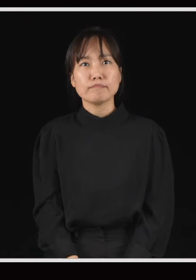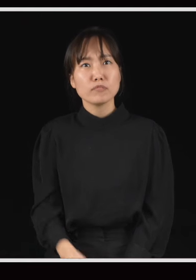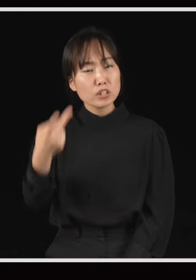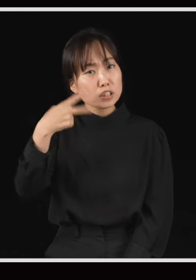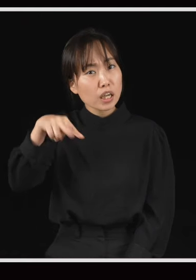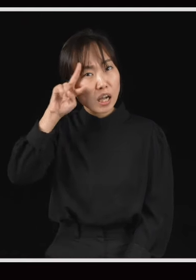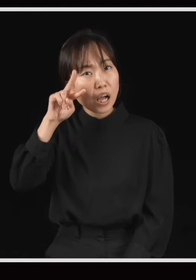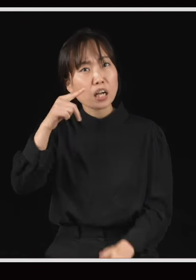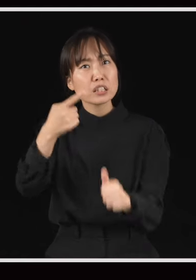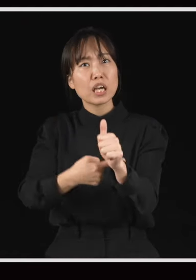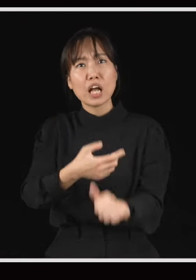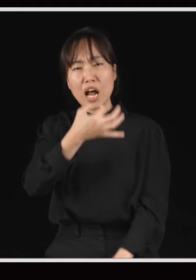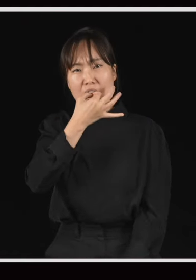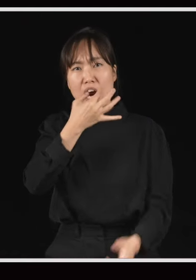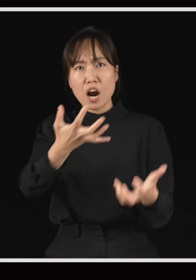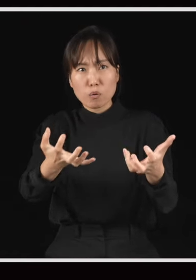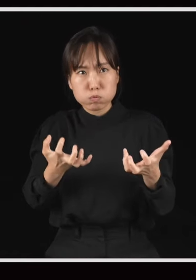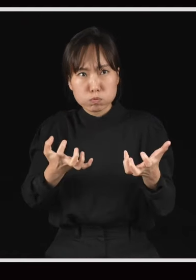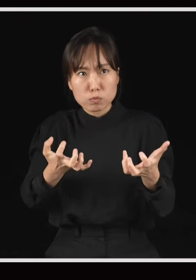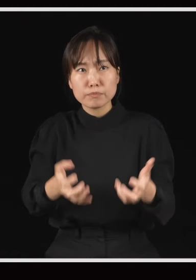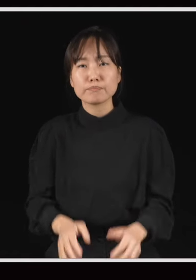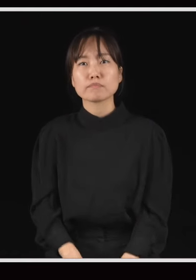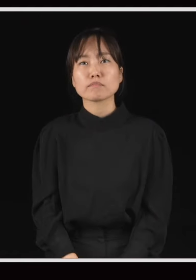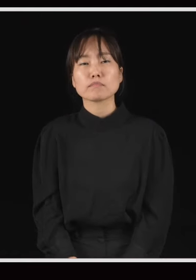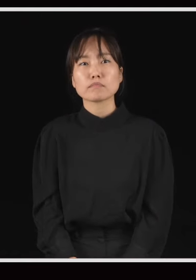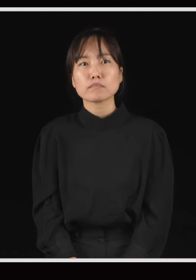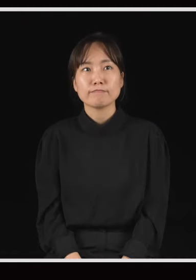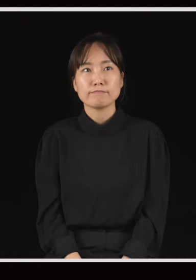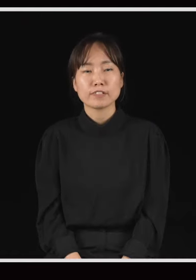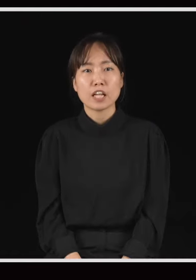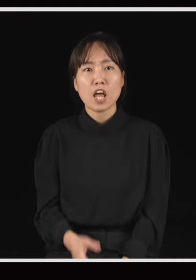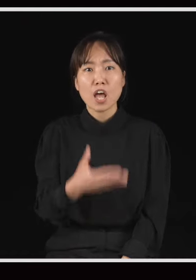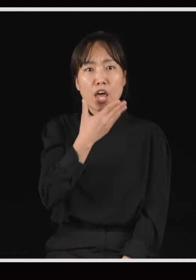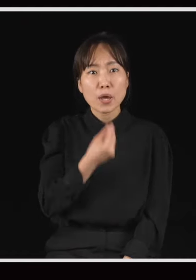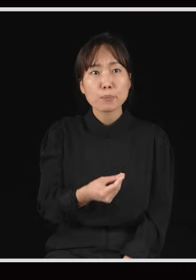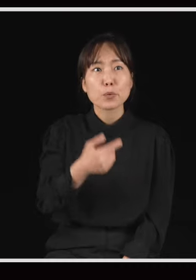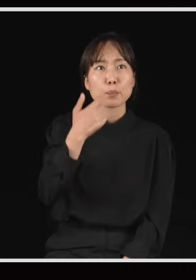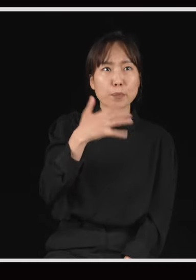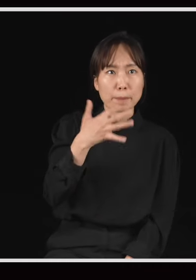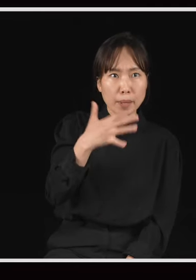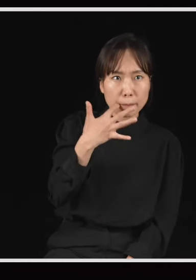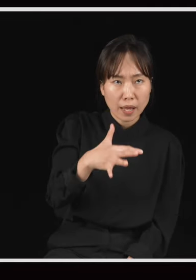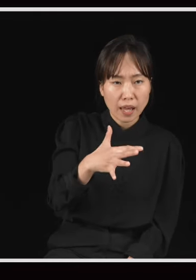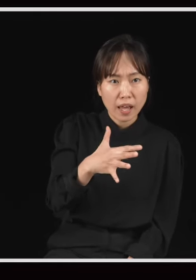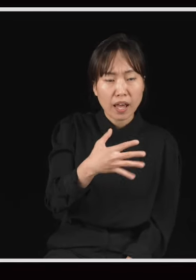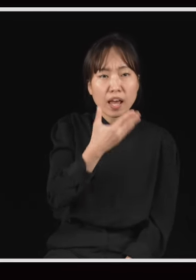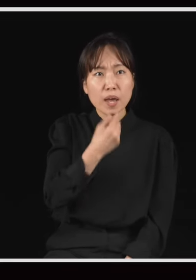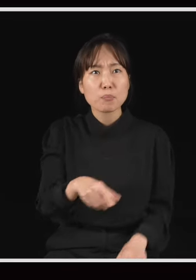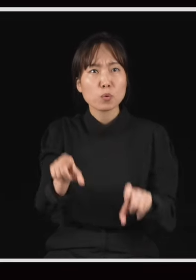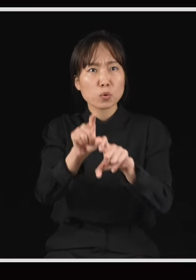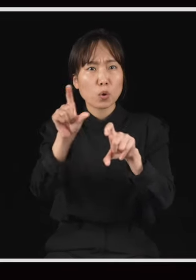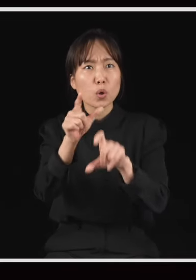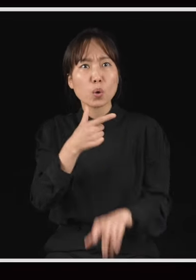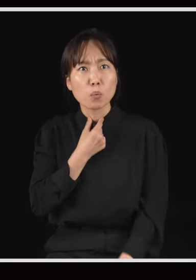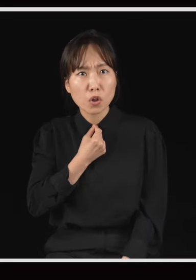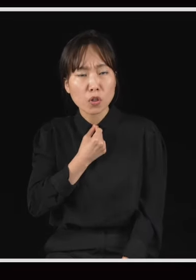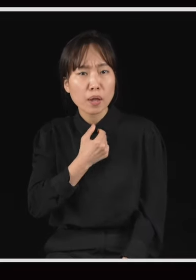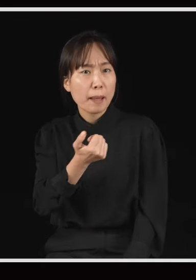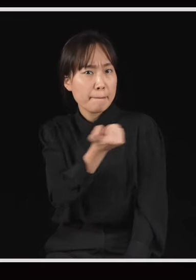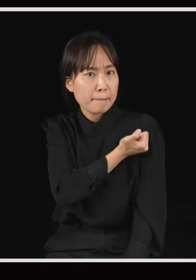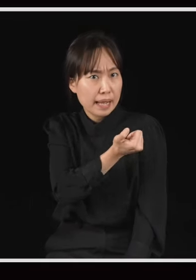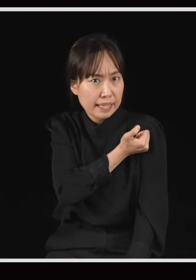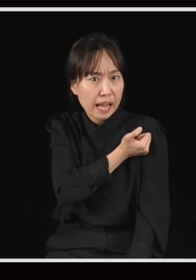그런 오해가 만들어내는 탐욕이 있을 겁니다. 밑빠진 독, 결국에 헤로인을 먹고 펜타닌을